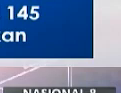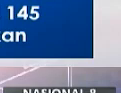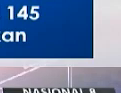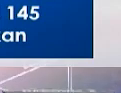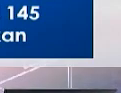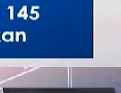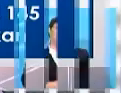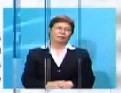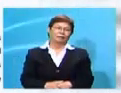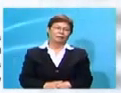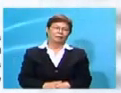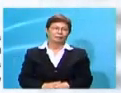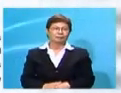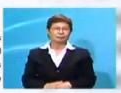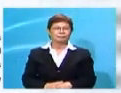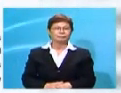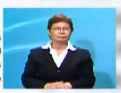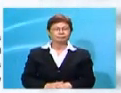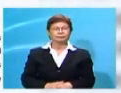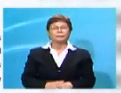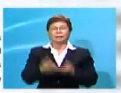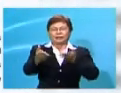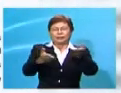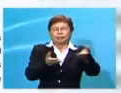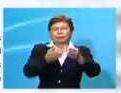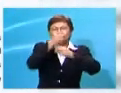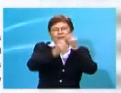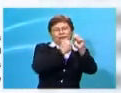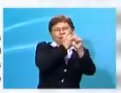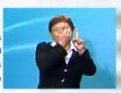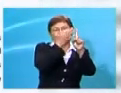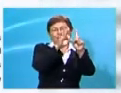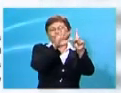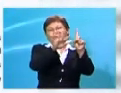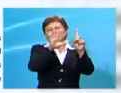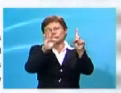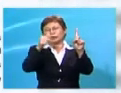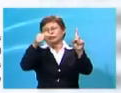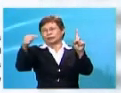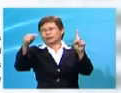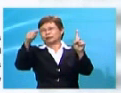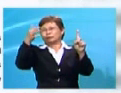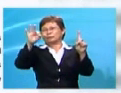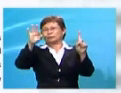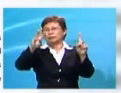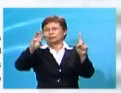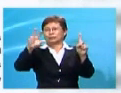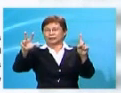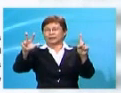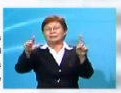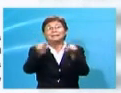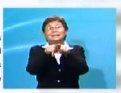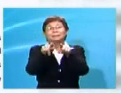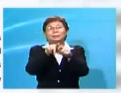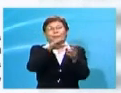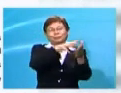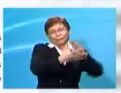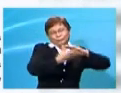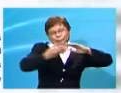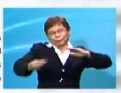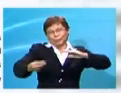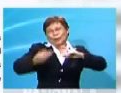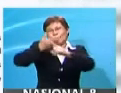negara ketika itu sasil m shudan yang berkhidmat dari tahun 1959 hingga 1963 oleh itu cara